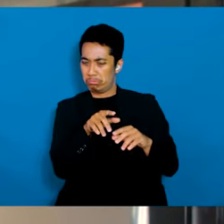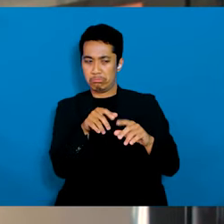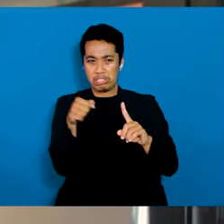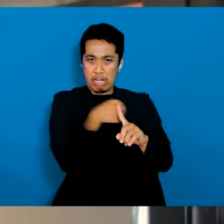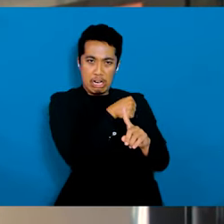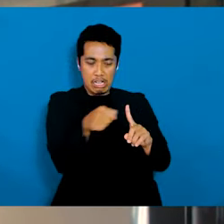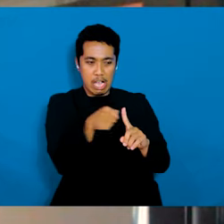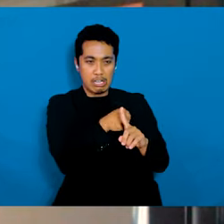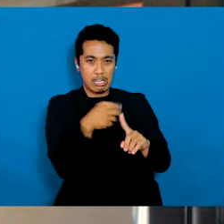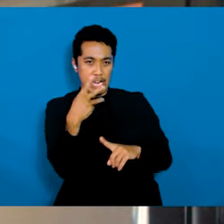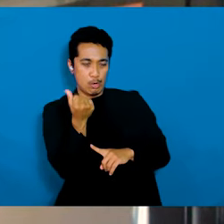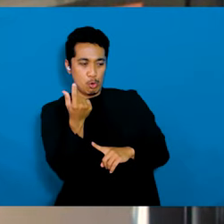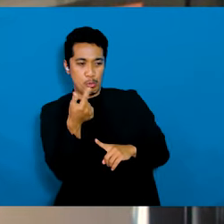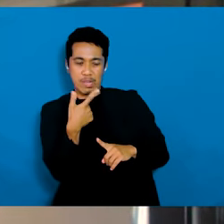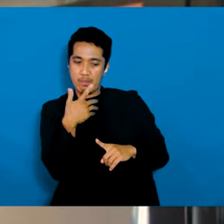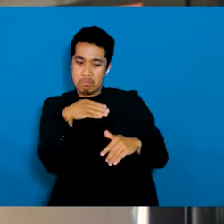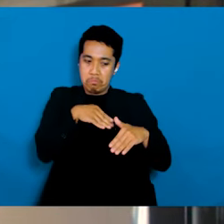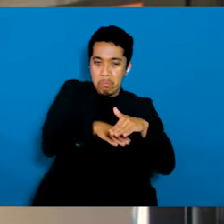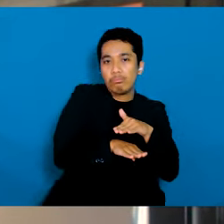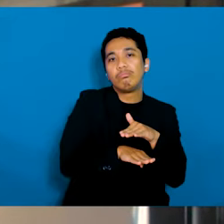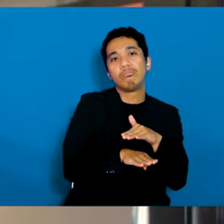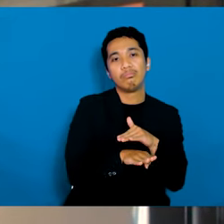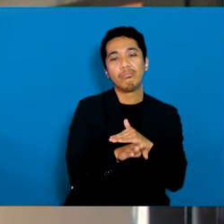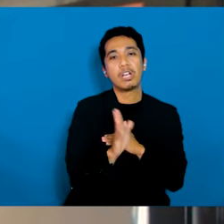menyelubungi kekerasan di bidang ekonomi.